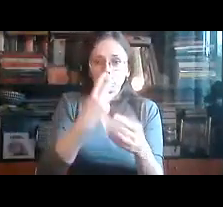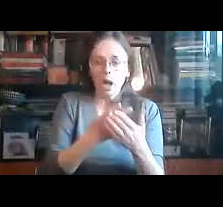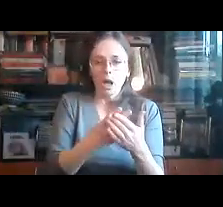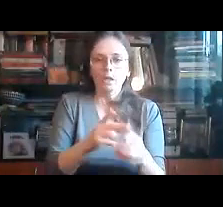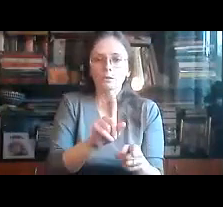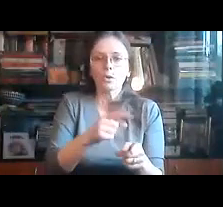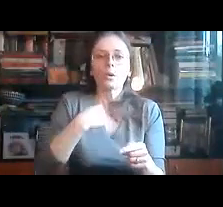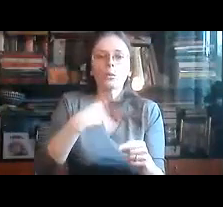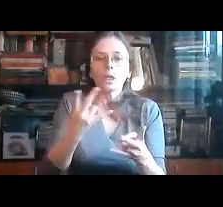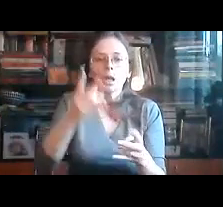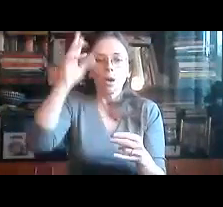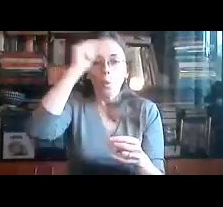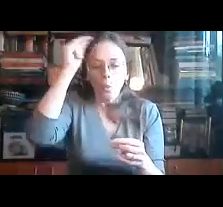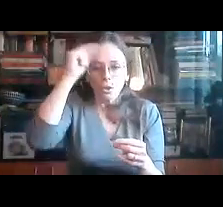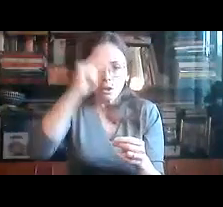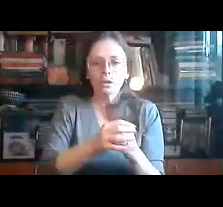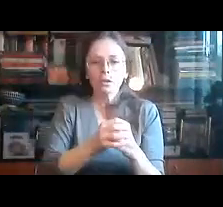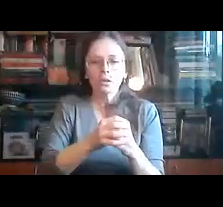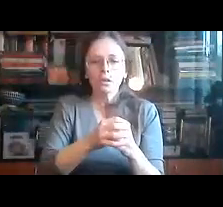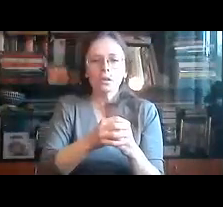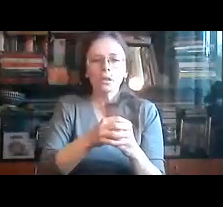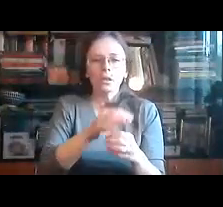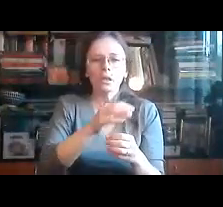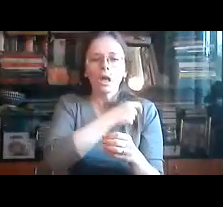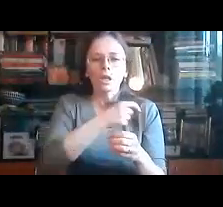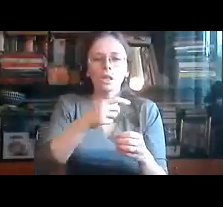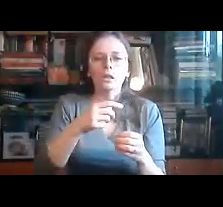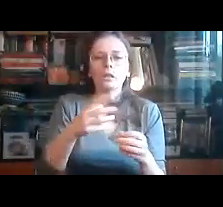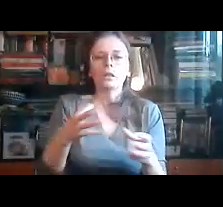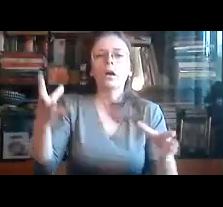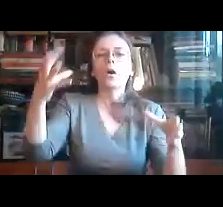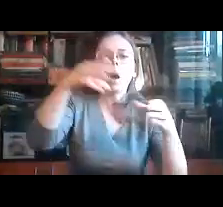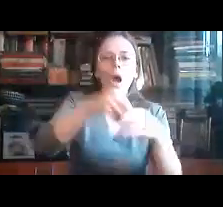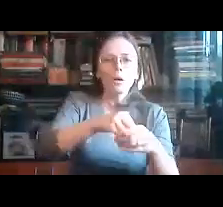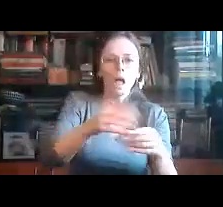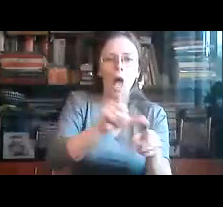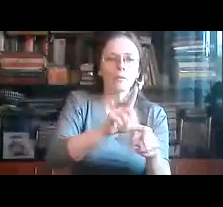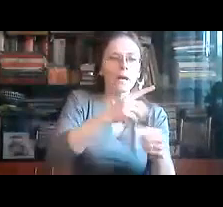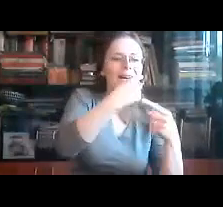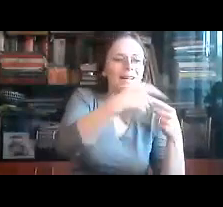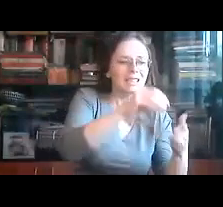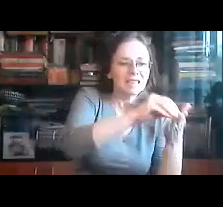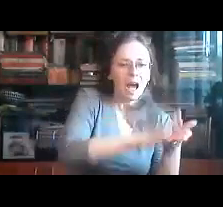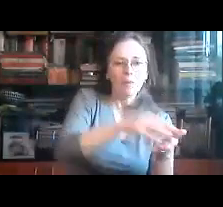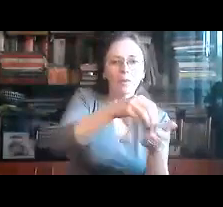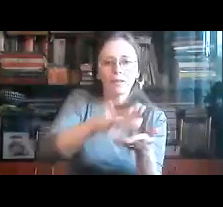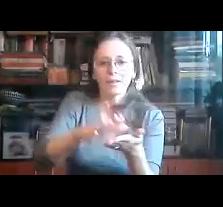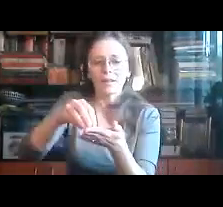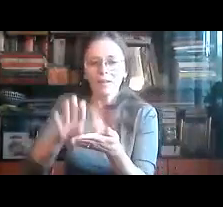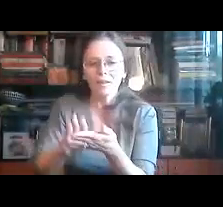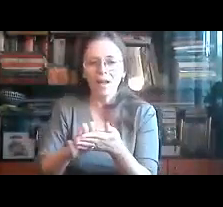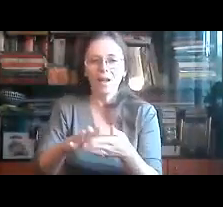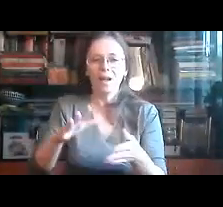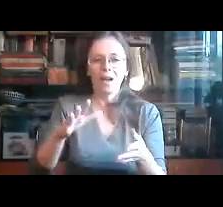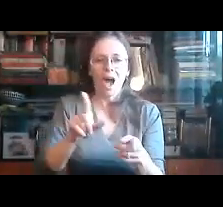специальные отделы по фиксации, по съемкам очень хорошего качества всех спектаклей, желательно